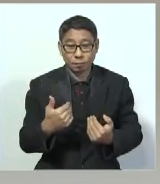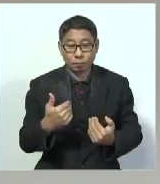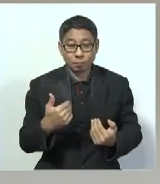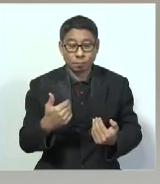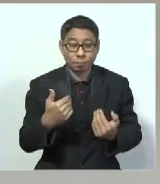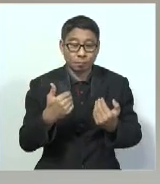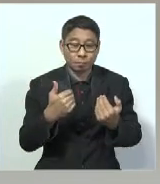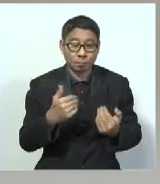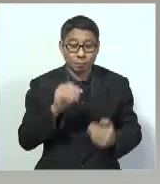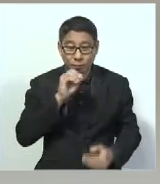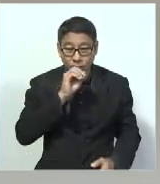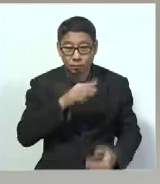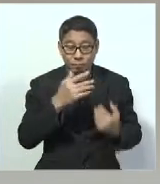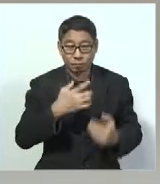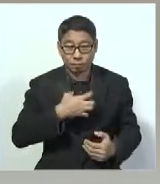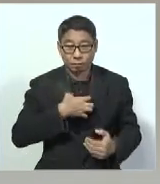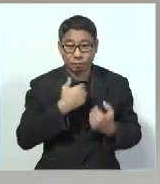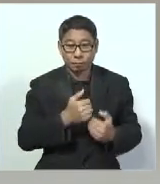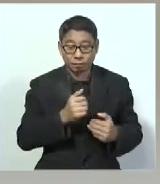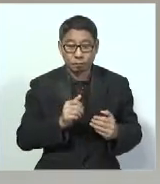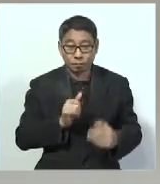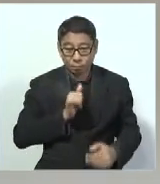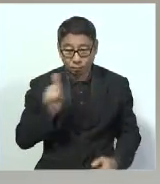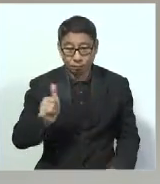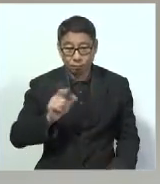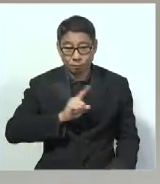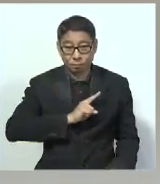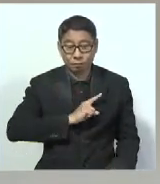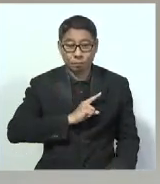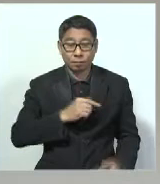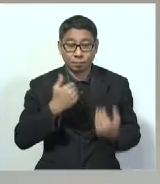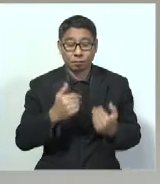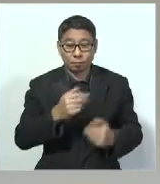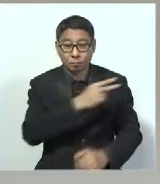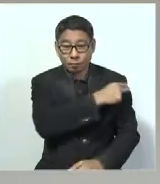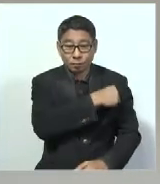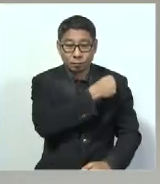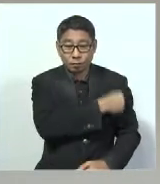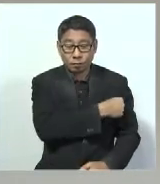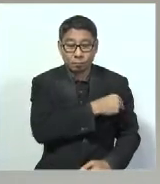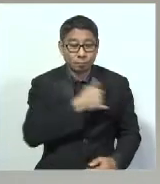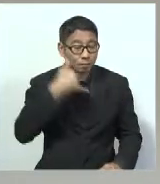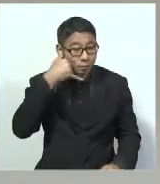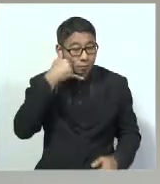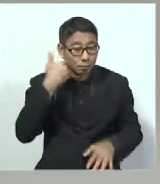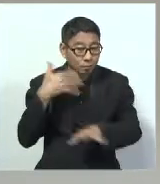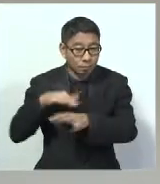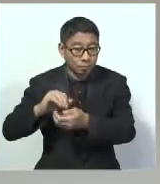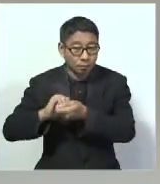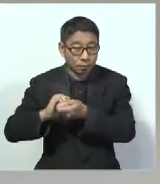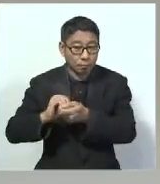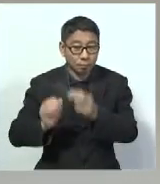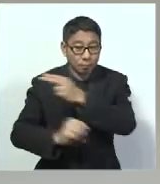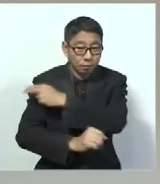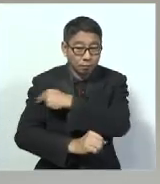ากนั้นก็แล้วก็แจ้งด้วยว่าต้องการจะเดินทางไปเองด้วยทางโรงพยาบาลพระราม2ก็ได้โทรประสานงานไปทางโรงพยาบา